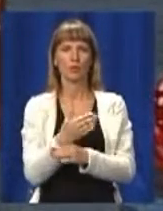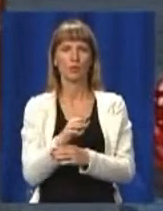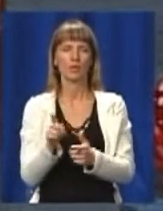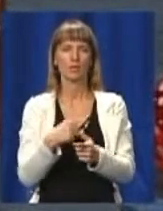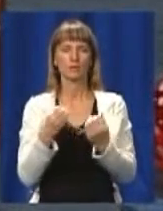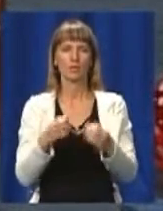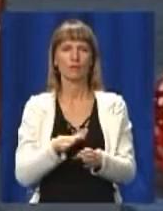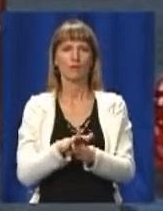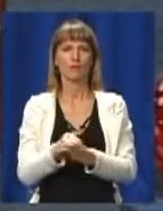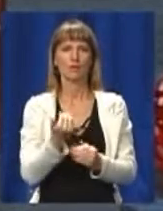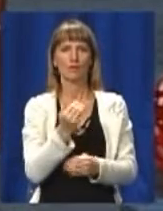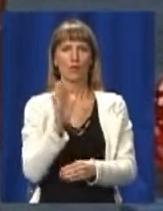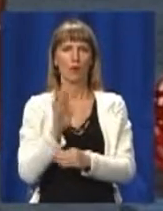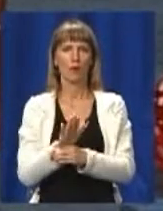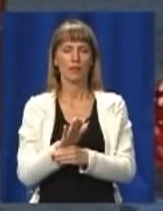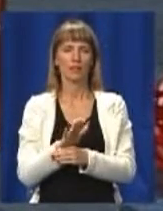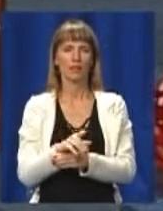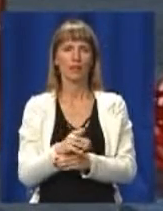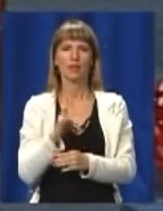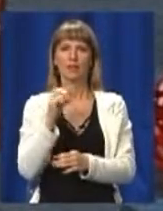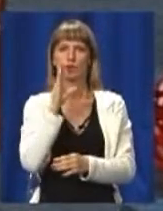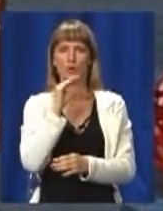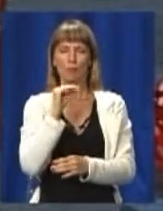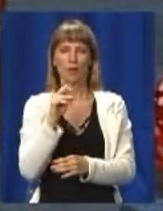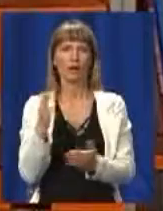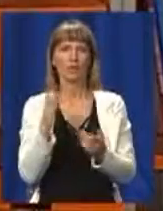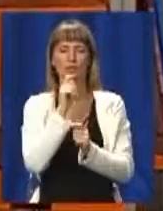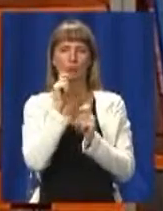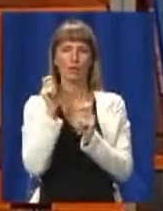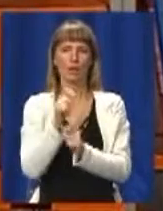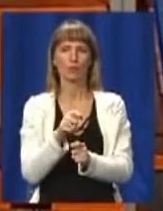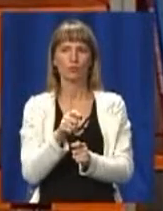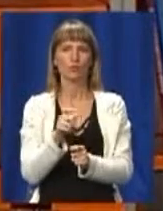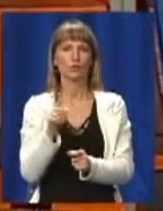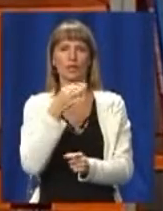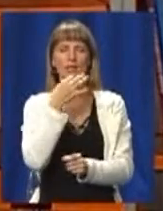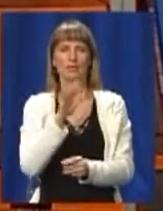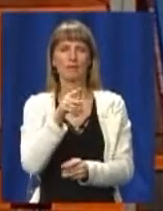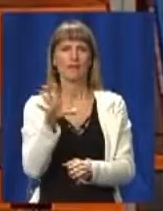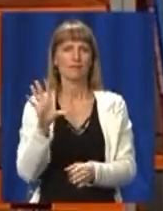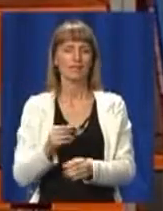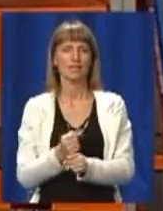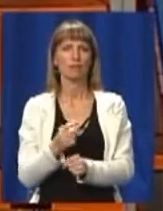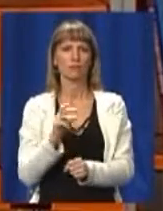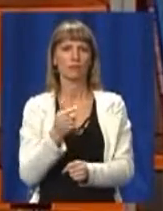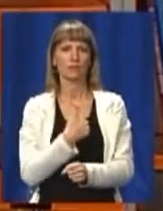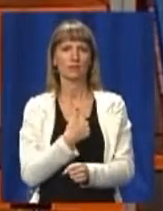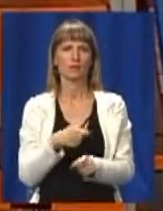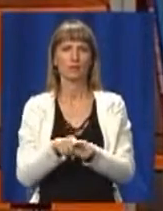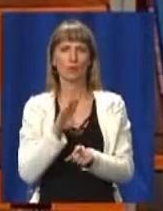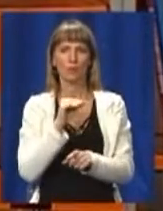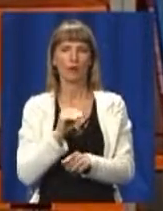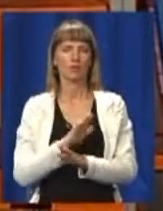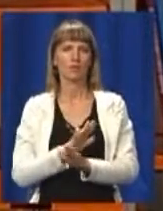просто повиконувати його команди. Ну просто не собака, як на мене, а якийсь подарунок. От що не скажи, вона все робить. Хотіла б такого песика? Не